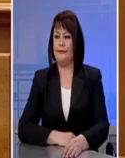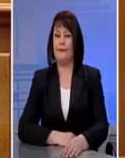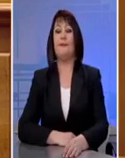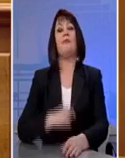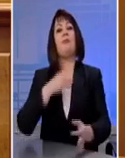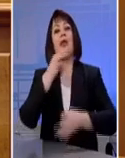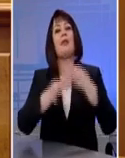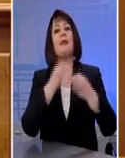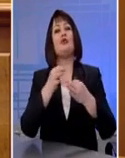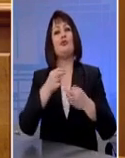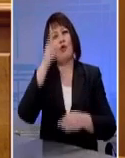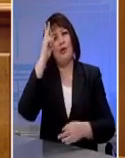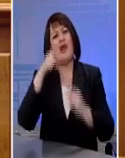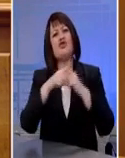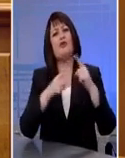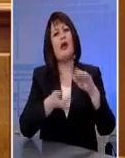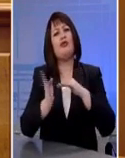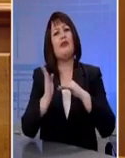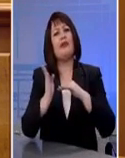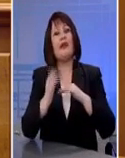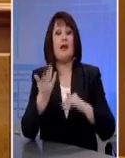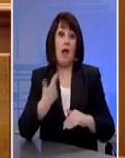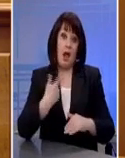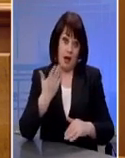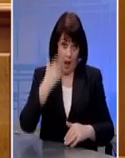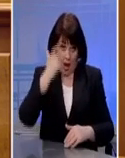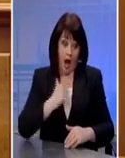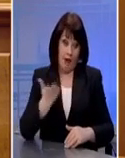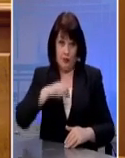αλλά και για το πόσο γερμανόφιλος είμαι.